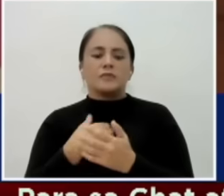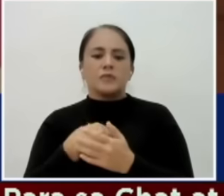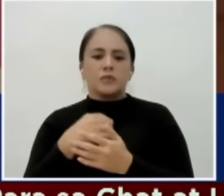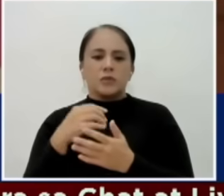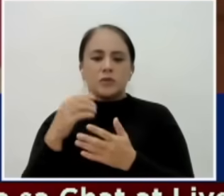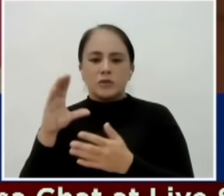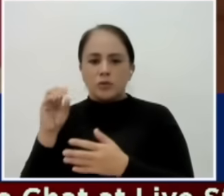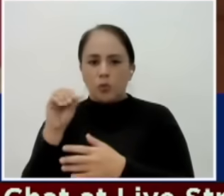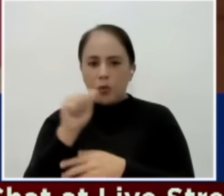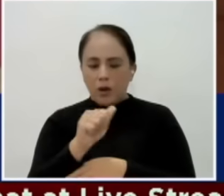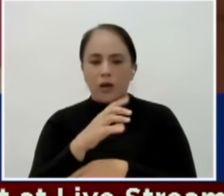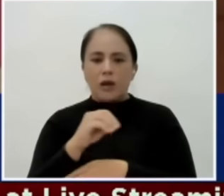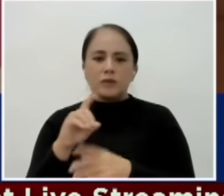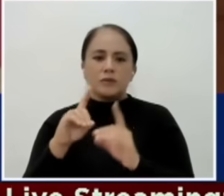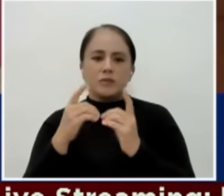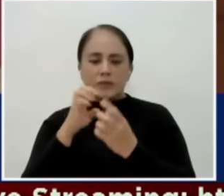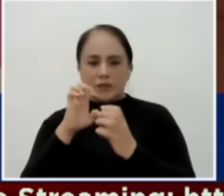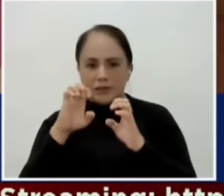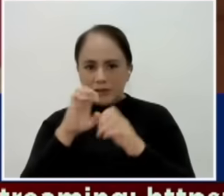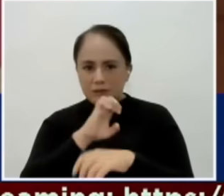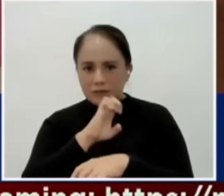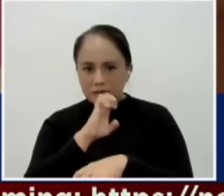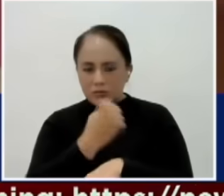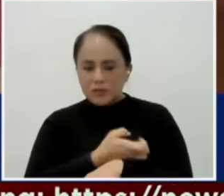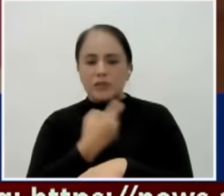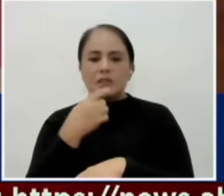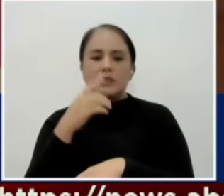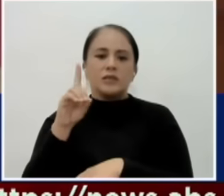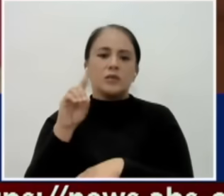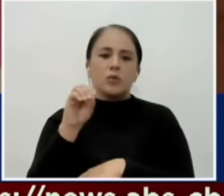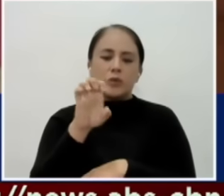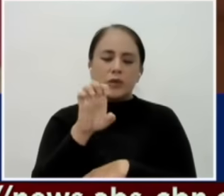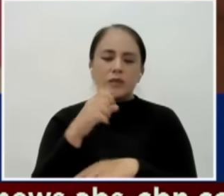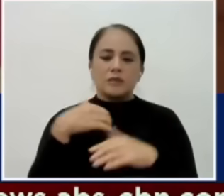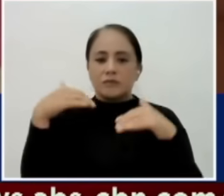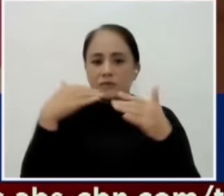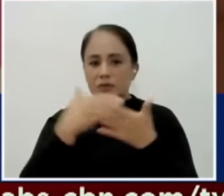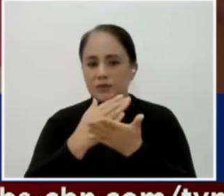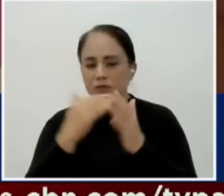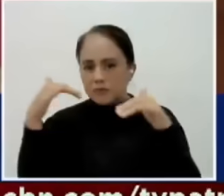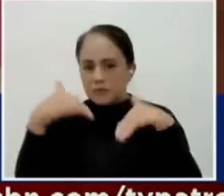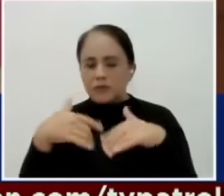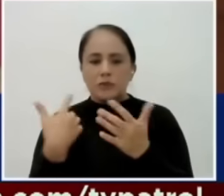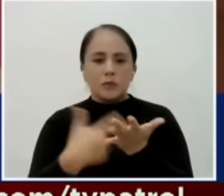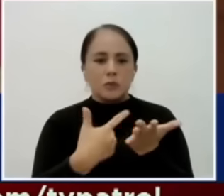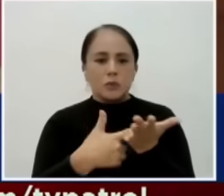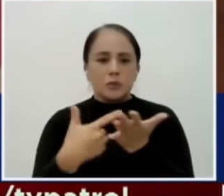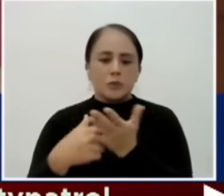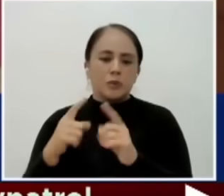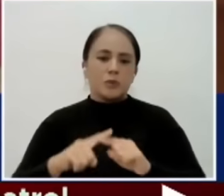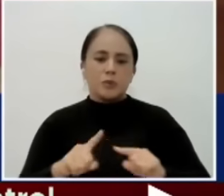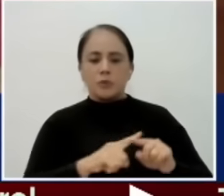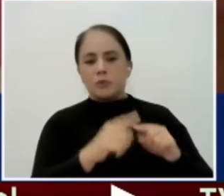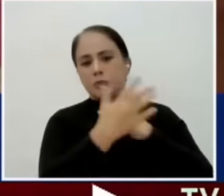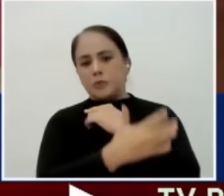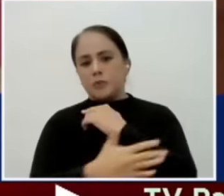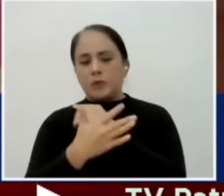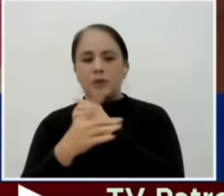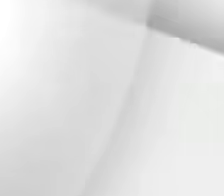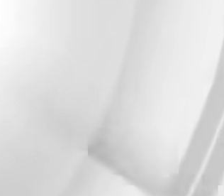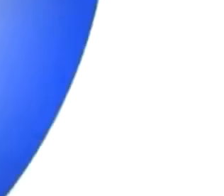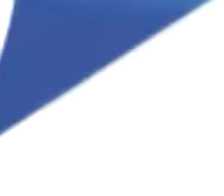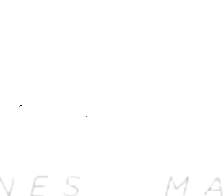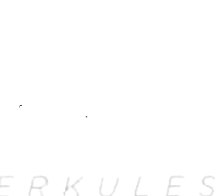ang Department of Energy. Sinabi naman ng DOE sa kanilang budget hearing na nakikipag-usap sila sa iba't ibang bansa tungkol sa nuclear